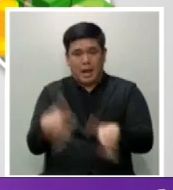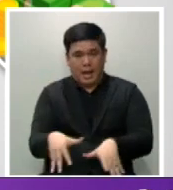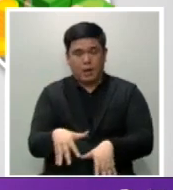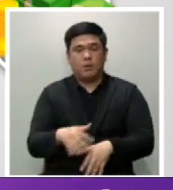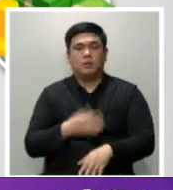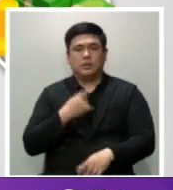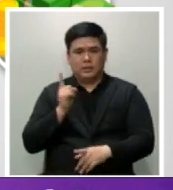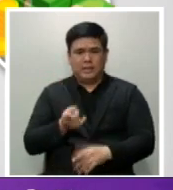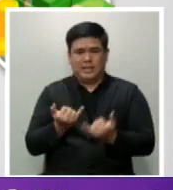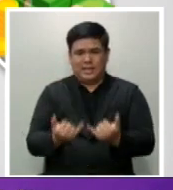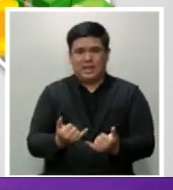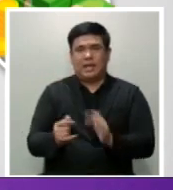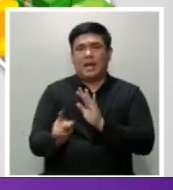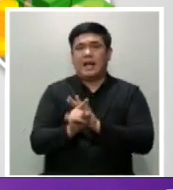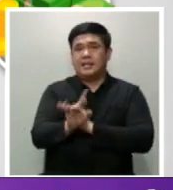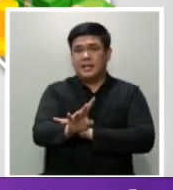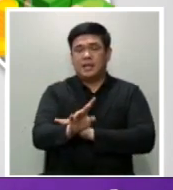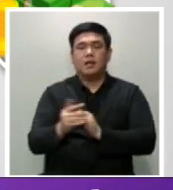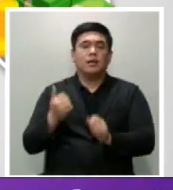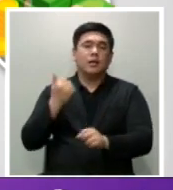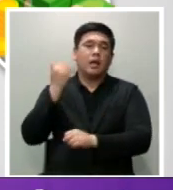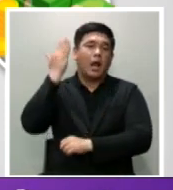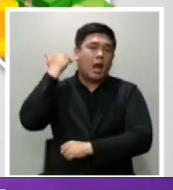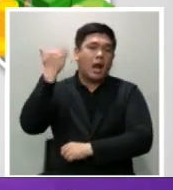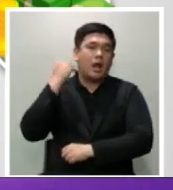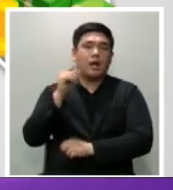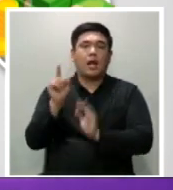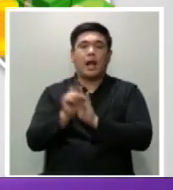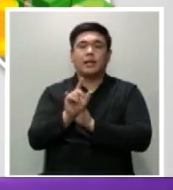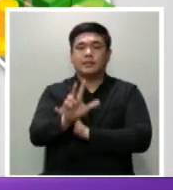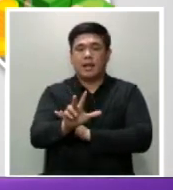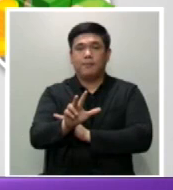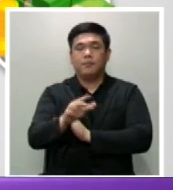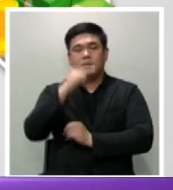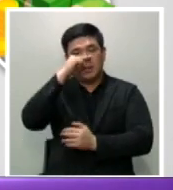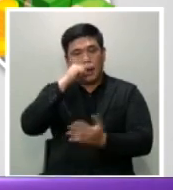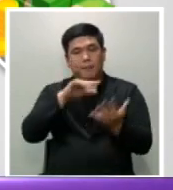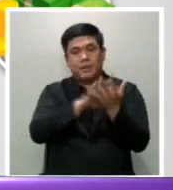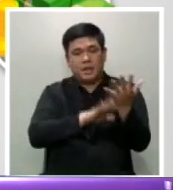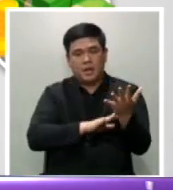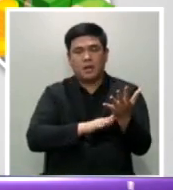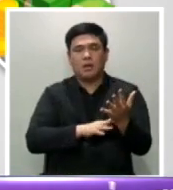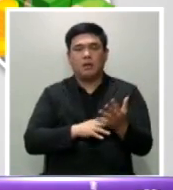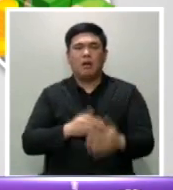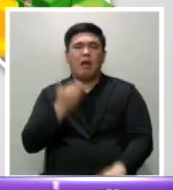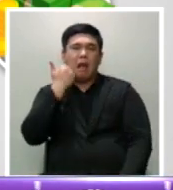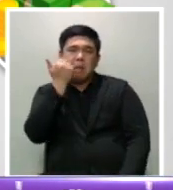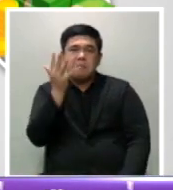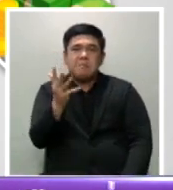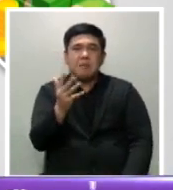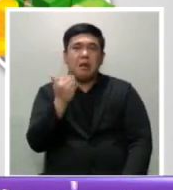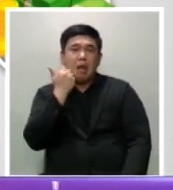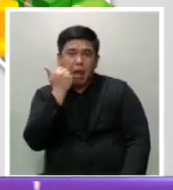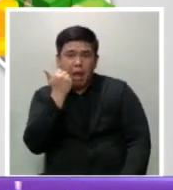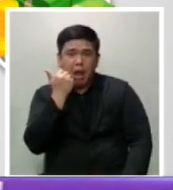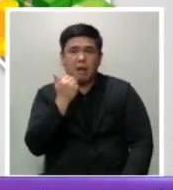ราแพ้4ครั้งแล้วนะฮะแต่ณวันนั้นแพ้3โมงเขาก็ล้อมาว่าประเทศไทยเนี่ยไม่ขายขี้หน้าบ้างหรือไงแพ้